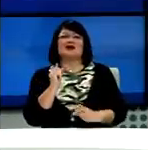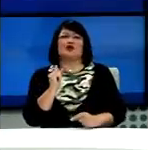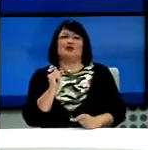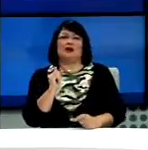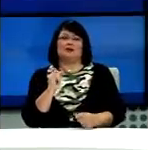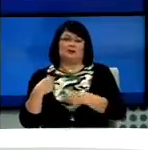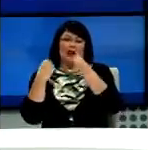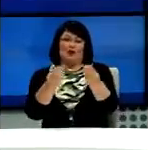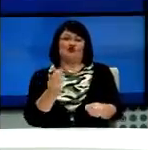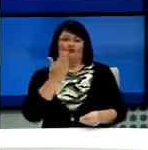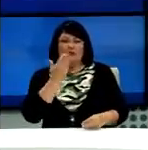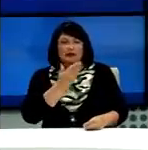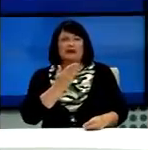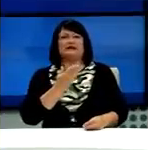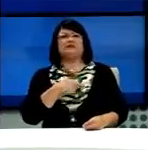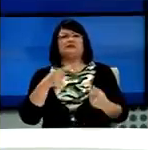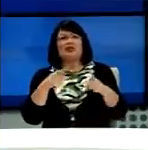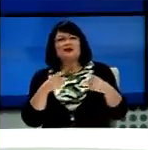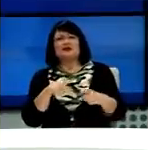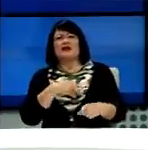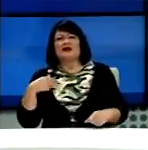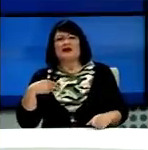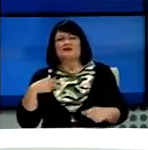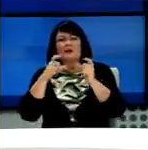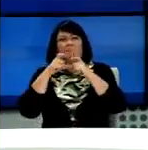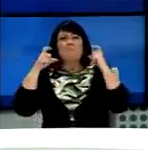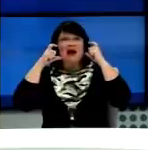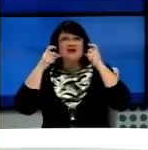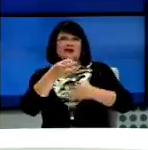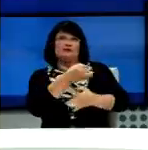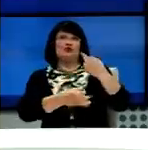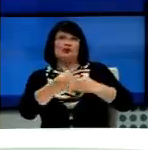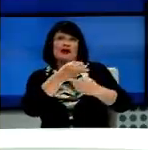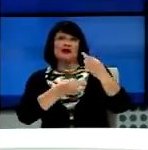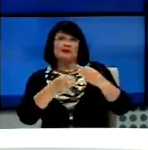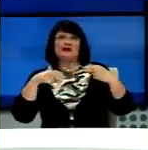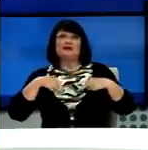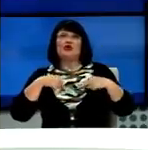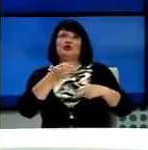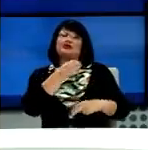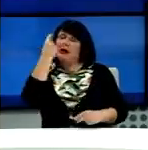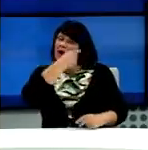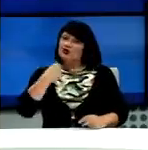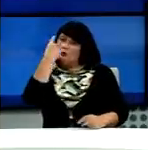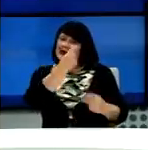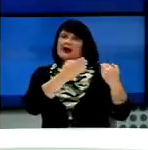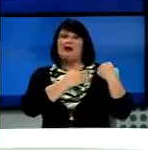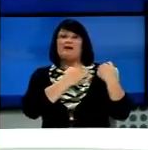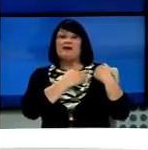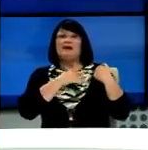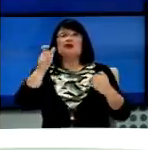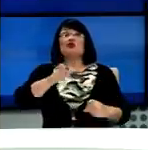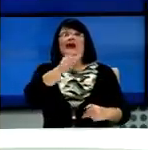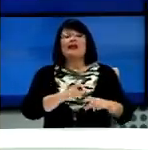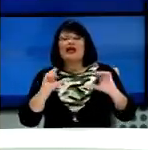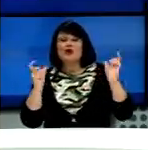μαθητές και εκπαιδευτικούς. Τις μάσκες, θυμίζω, που μας έλεγε η κυρία Υπουργός, στην ατομική ευθύνη του κάθε μαθητή και της οικογένειάς